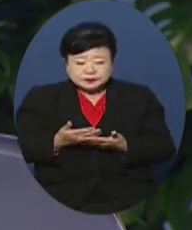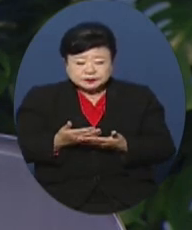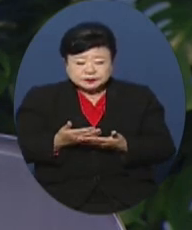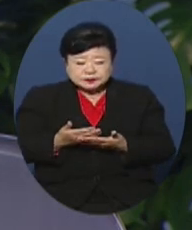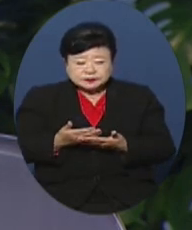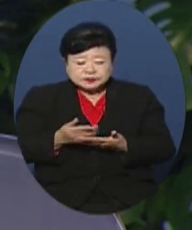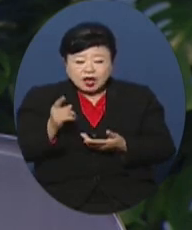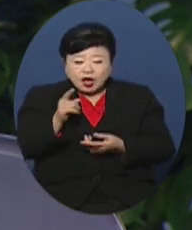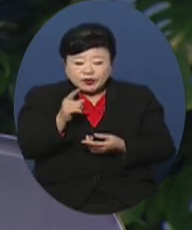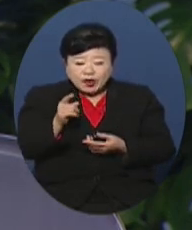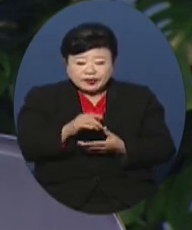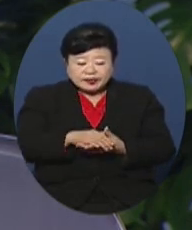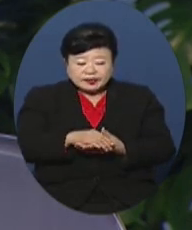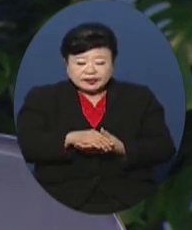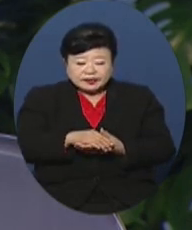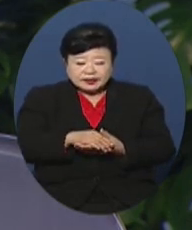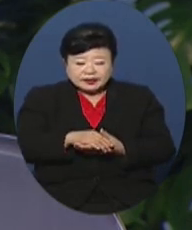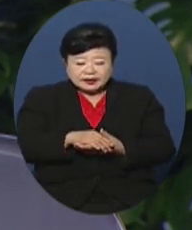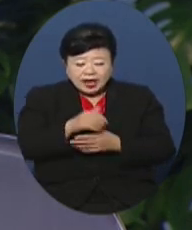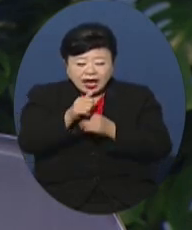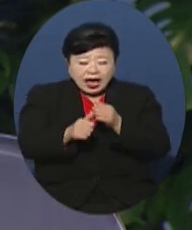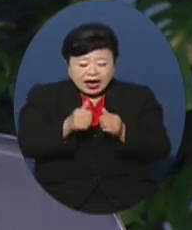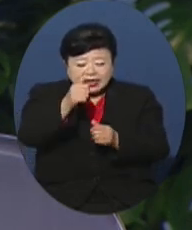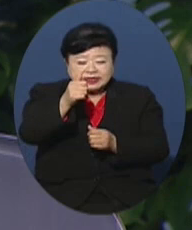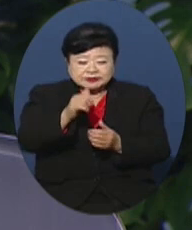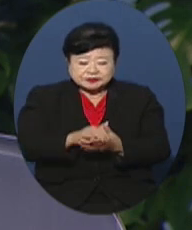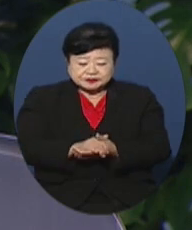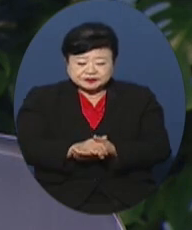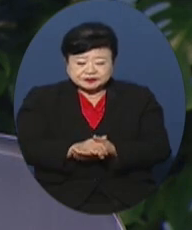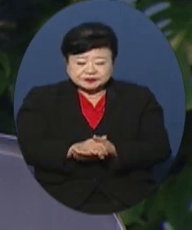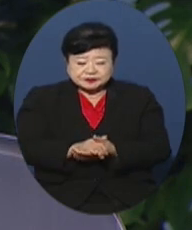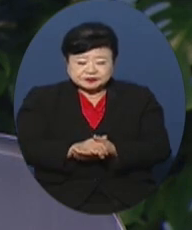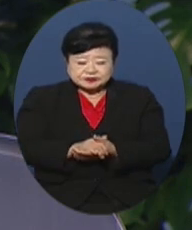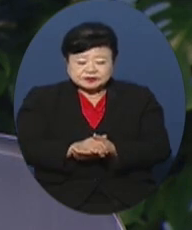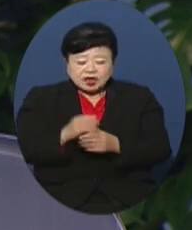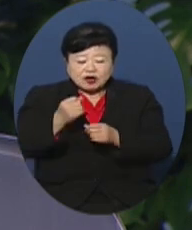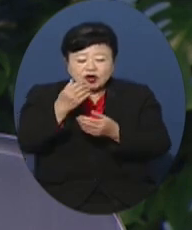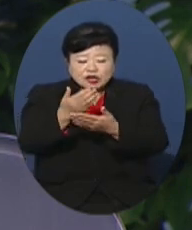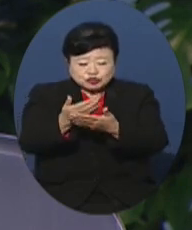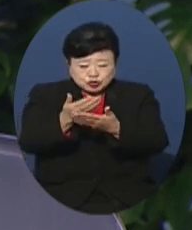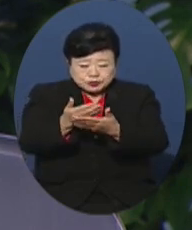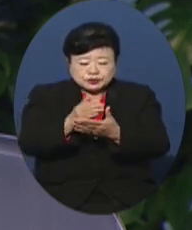그 때가 하나님 그 건강을 주시옵소서.